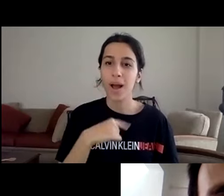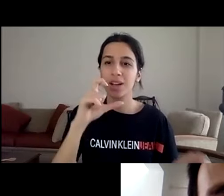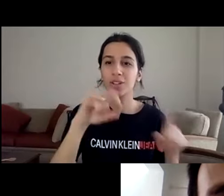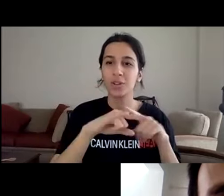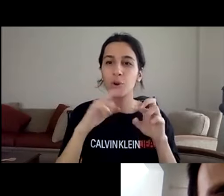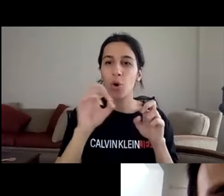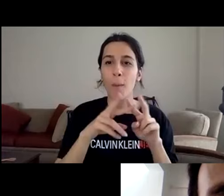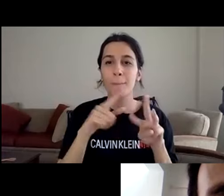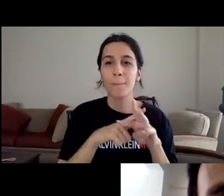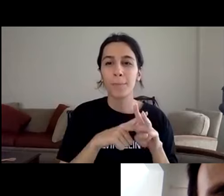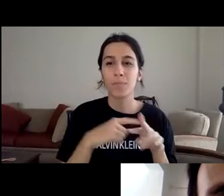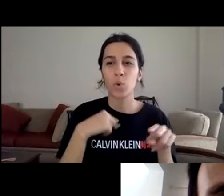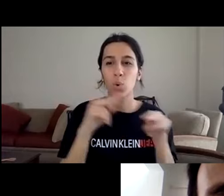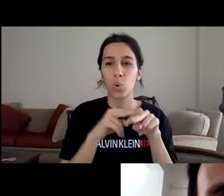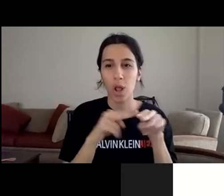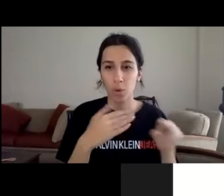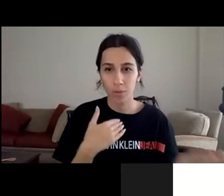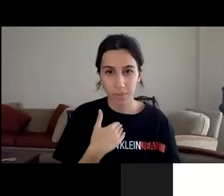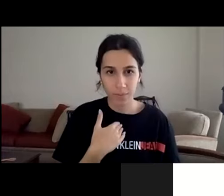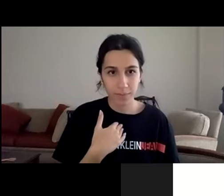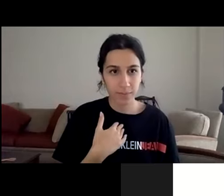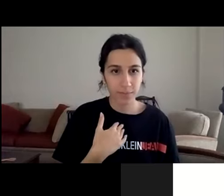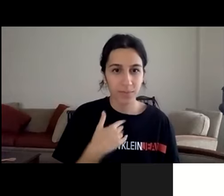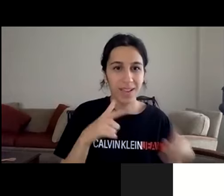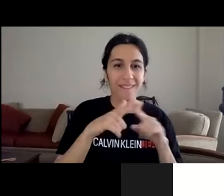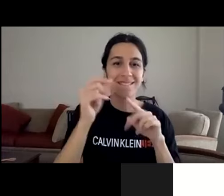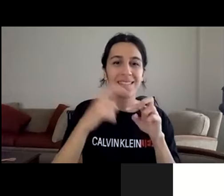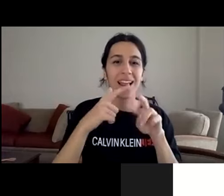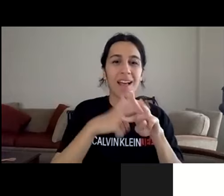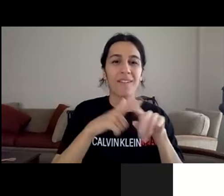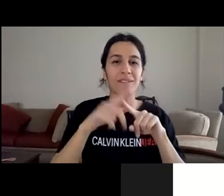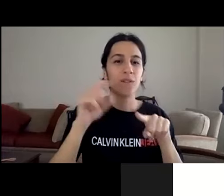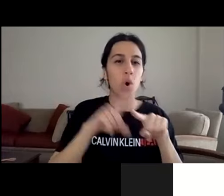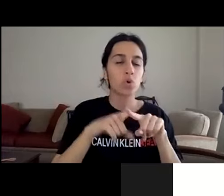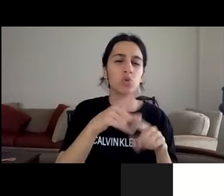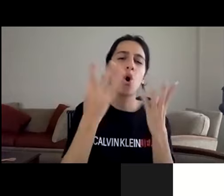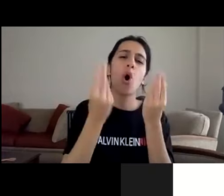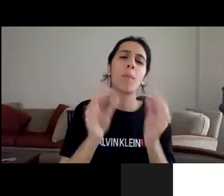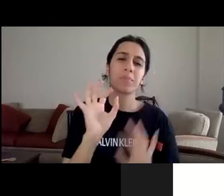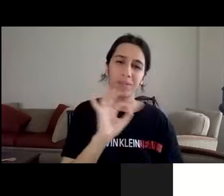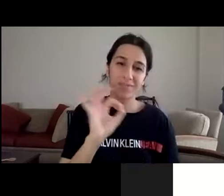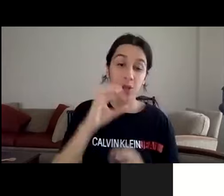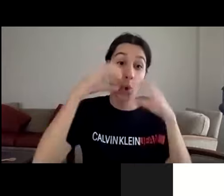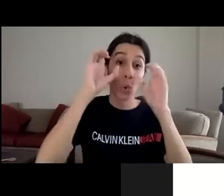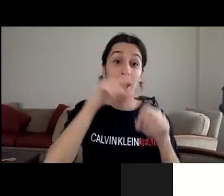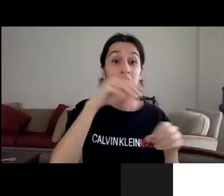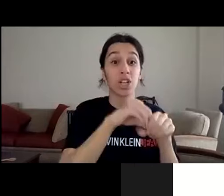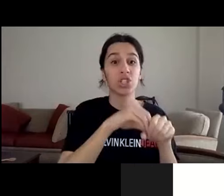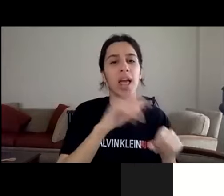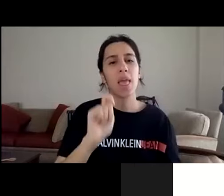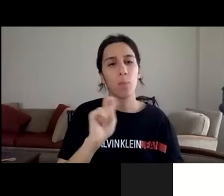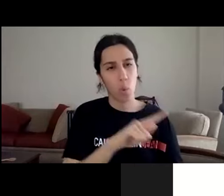diye hep Chrome örneğini veriyorum ama Firefox'ta hepsi olmayabilir tabii. Öncelikle Google için arıyorlar. Yapıyorlar